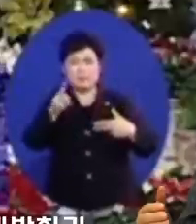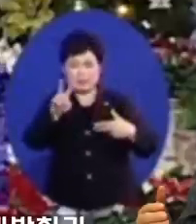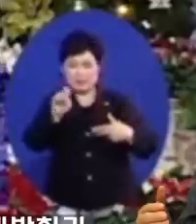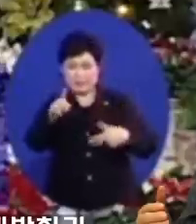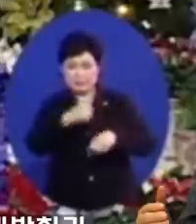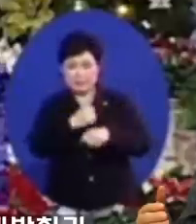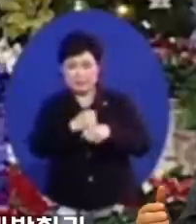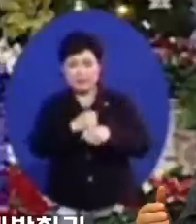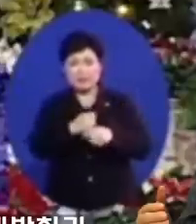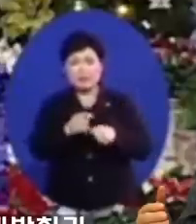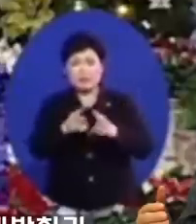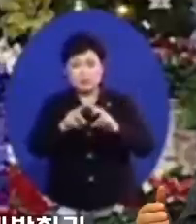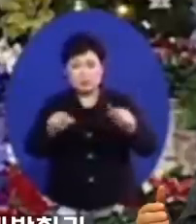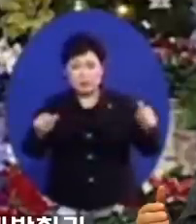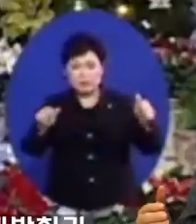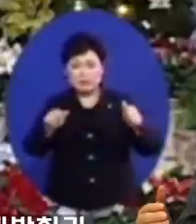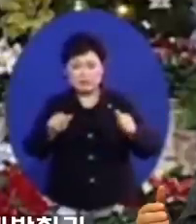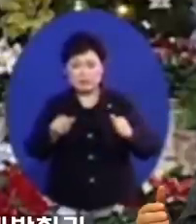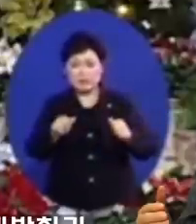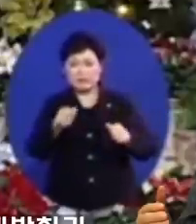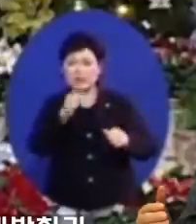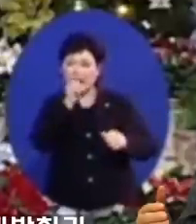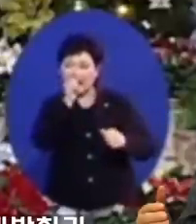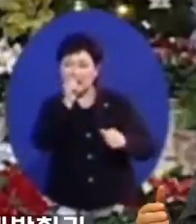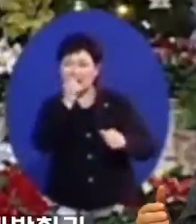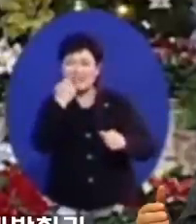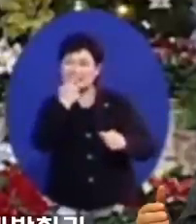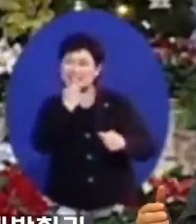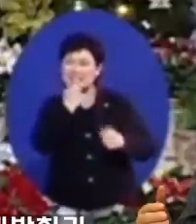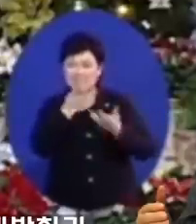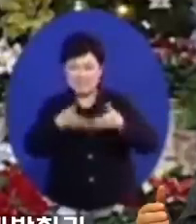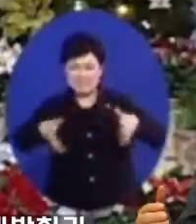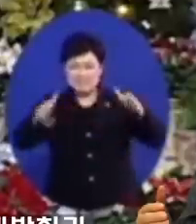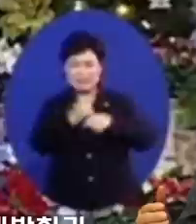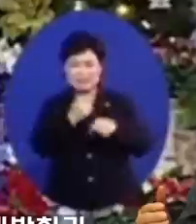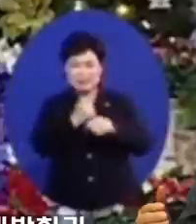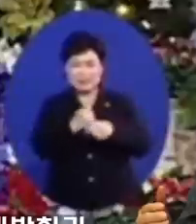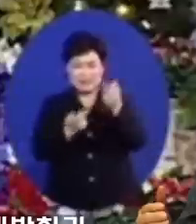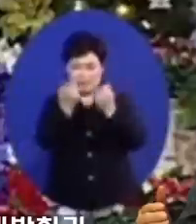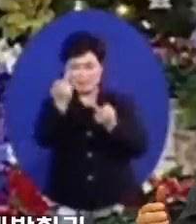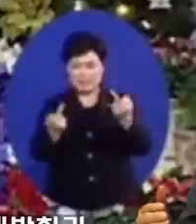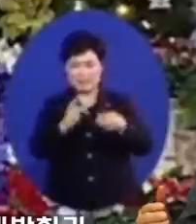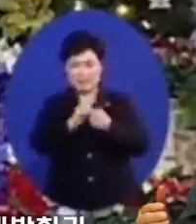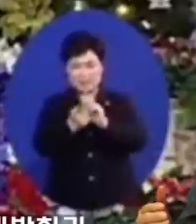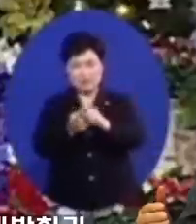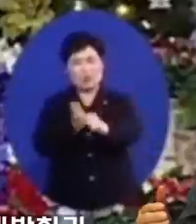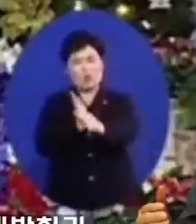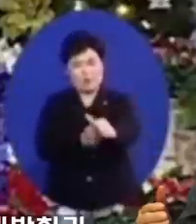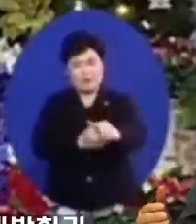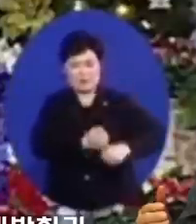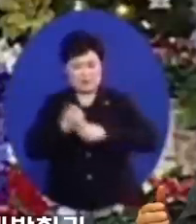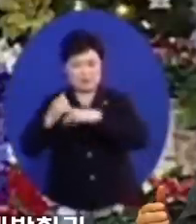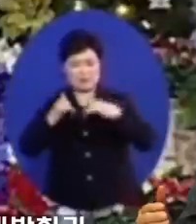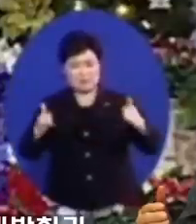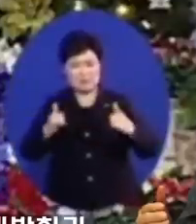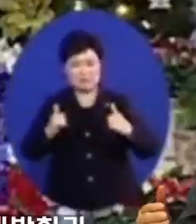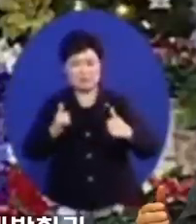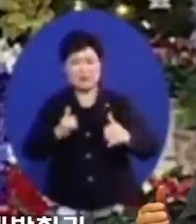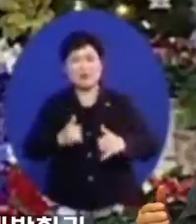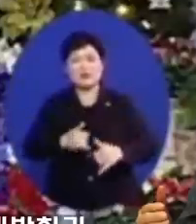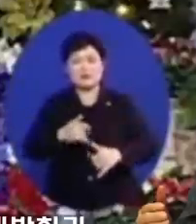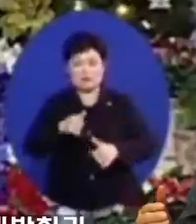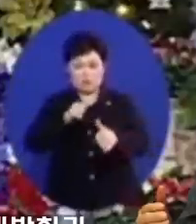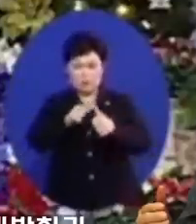사람을 단련한다고 말한 것입니다. 데살로니가 전서 5장 14절에 또 형제들아 너희를 권면하노니 게으른 자들을 권계하며 마음이